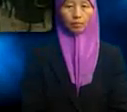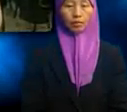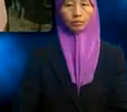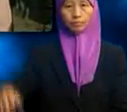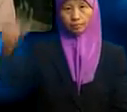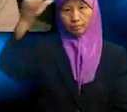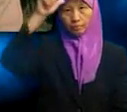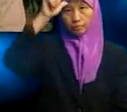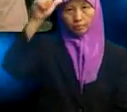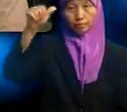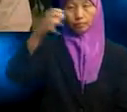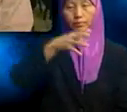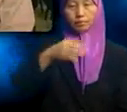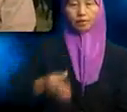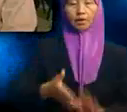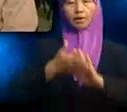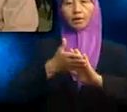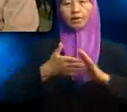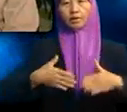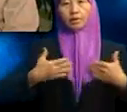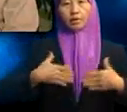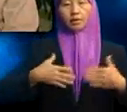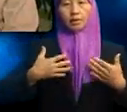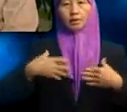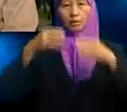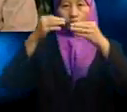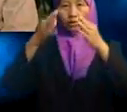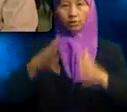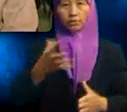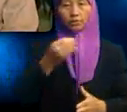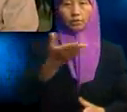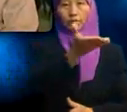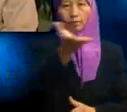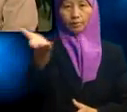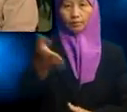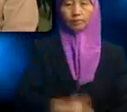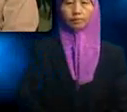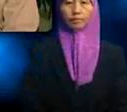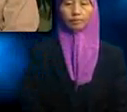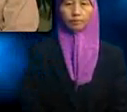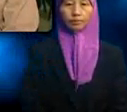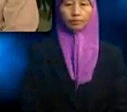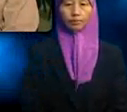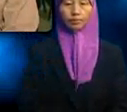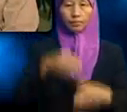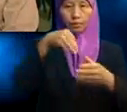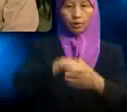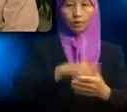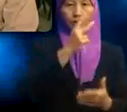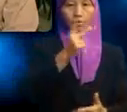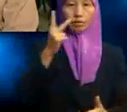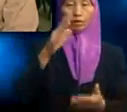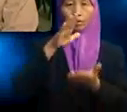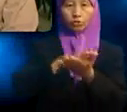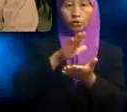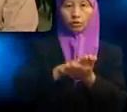Assalamualaikum dan salam sejahtera kepada para pendidik dan penonton sekalian. Dalam kurikulum di